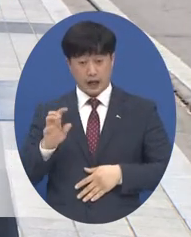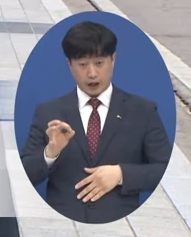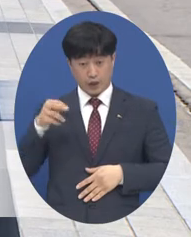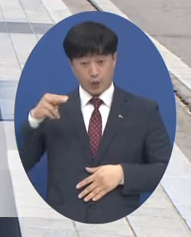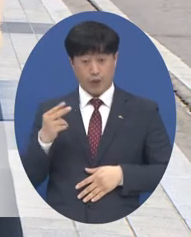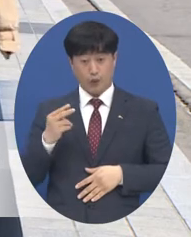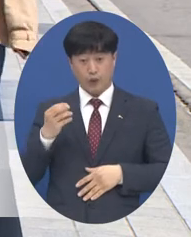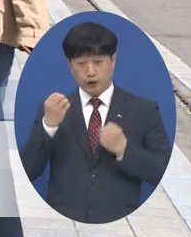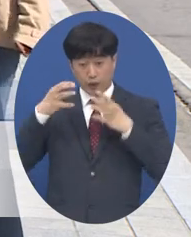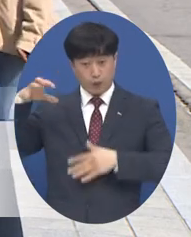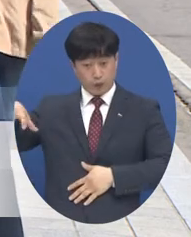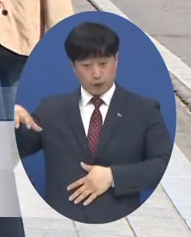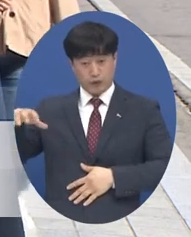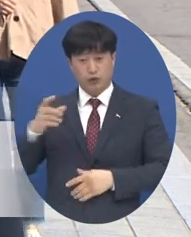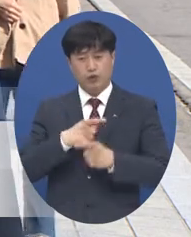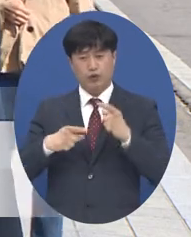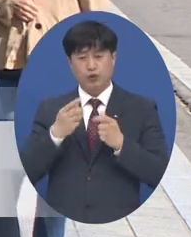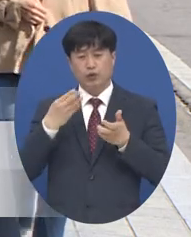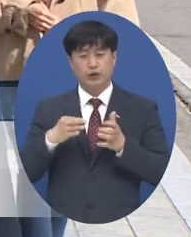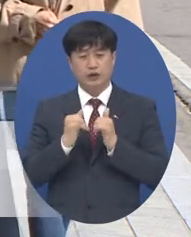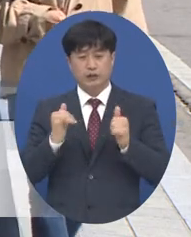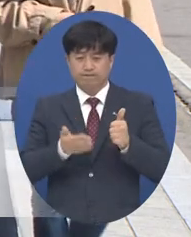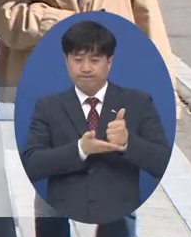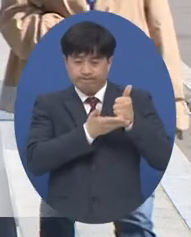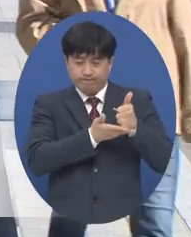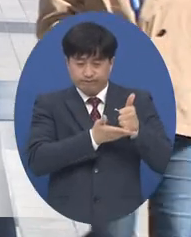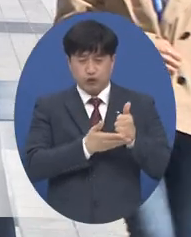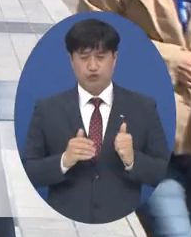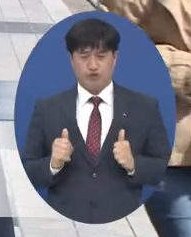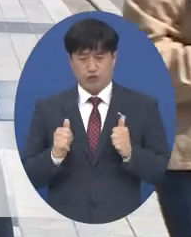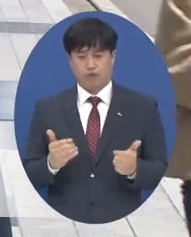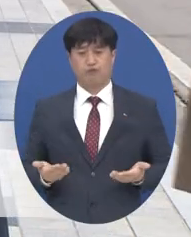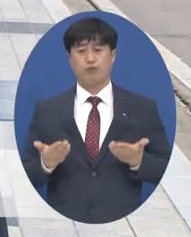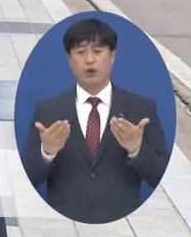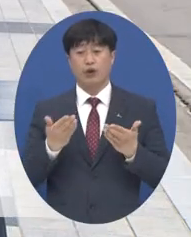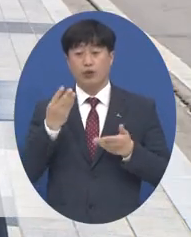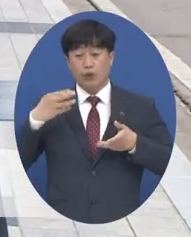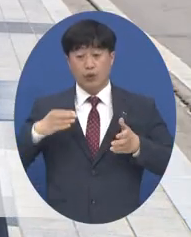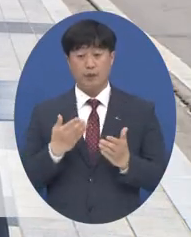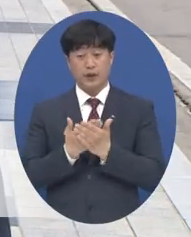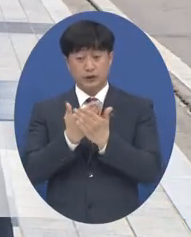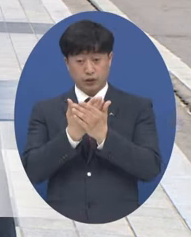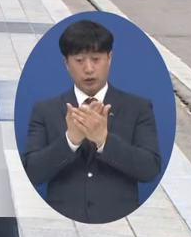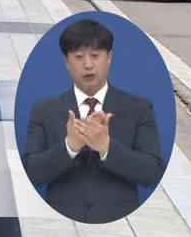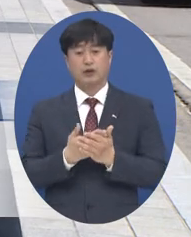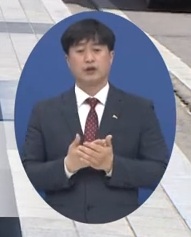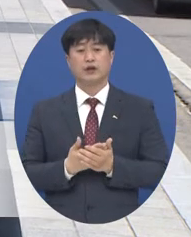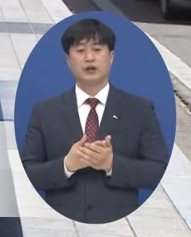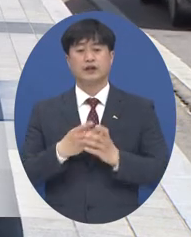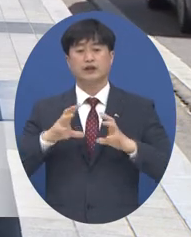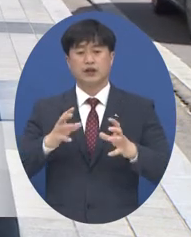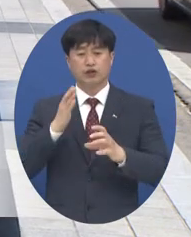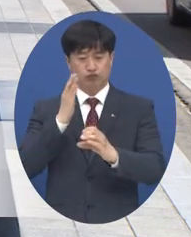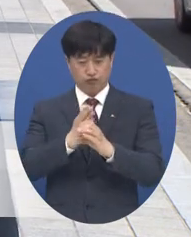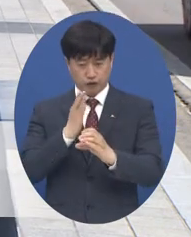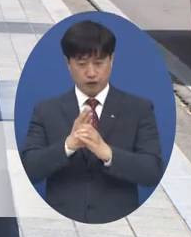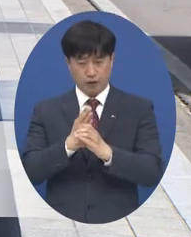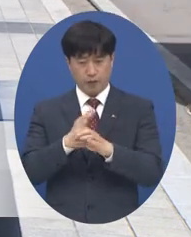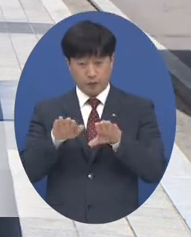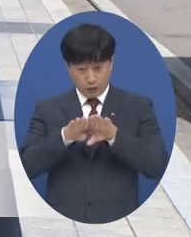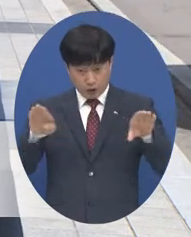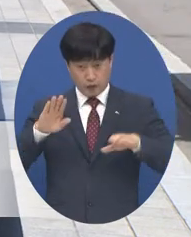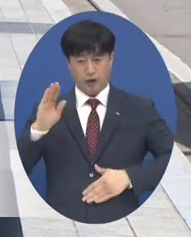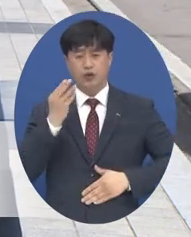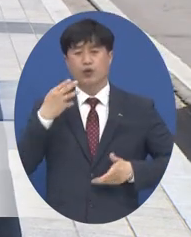광교 신청사에서 더욱더 도민들을 위해서 섬기고 받드는 자세로 열심히 봉사하고, 또 경기도가 발전할 수 있도록 세계의